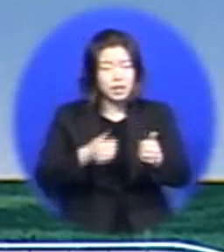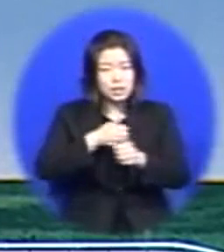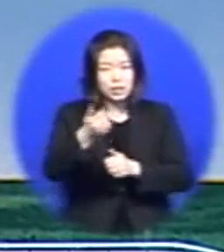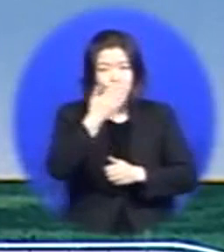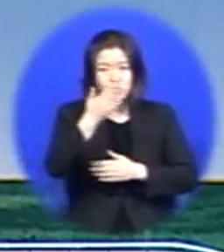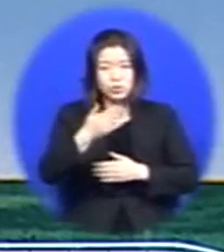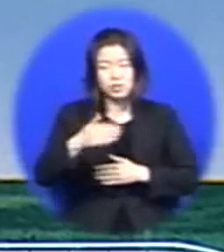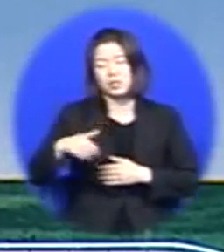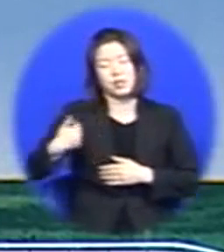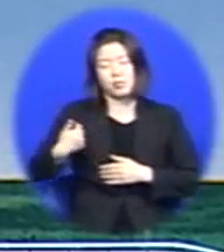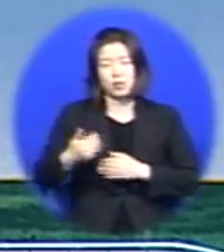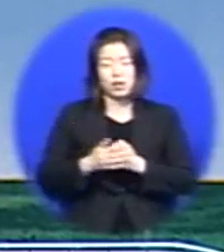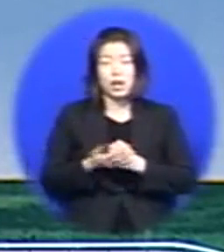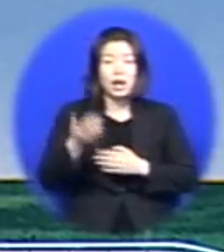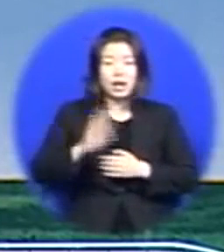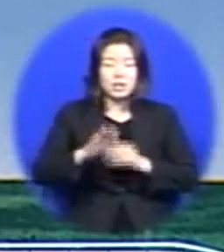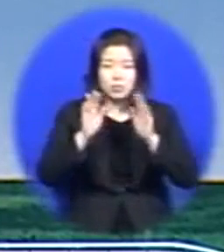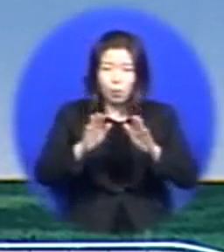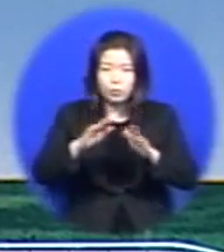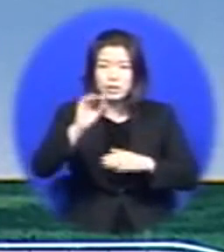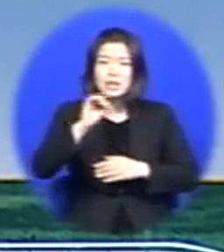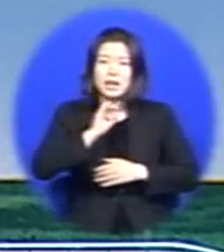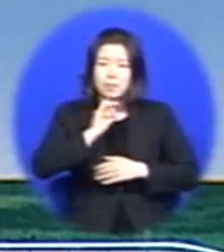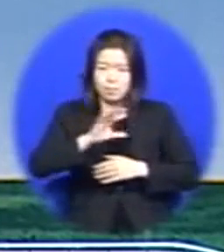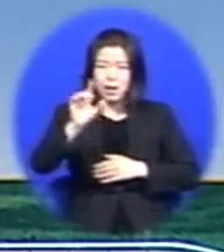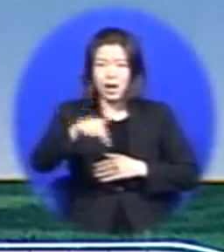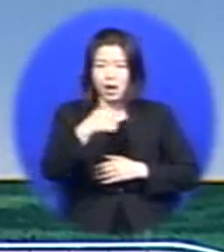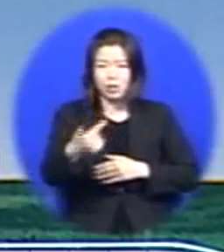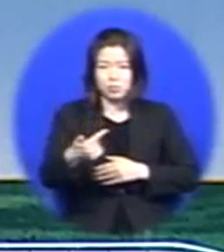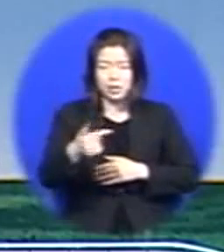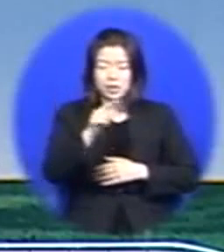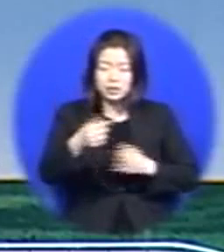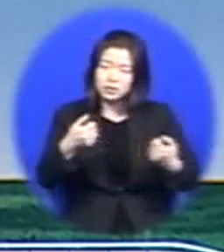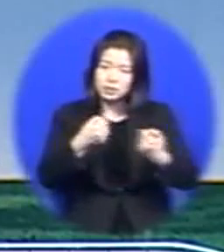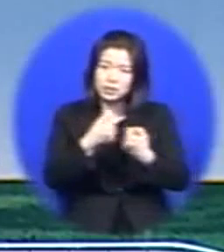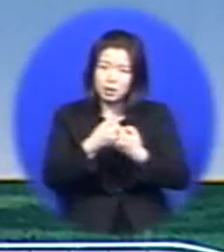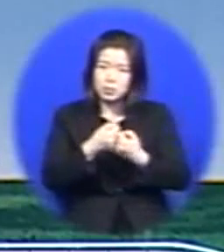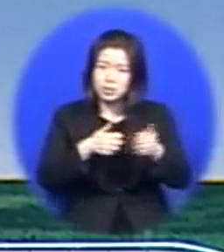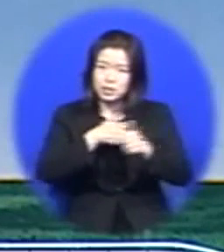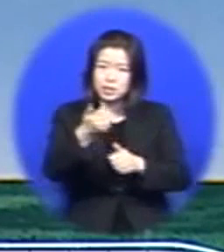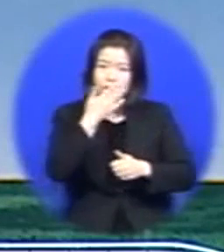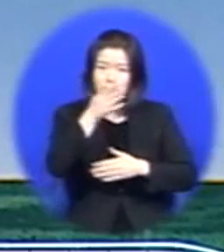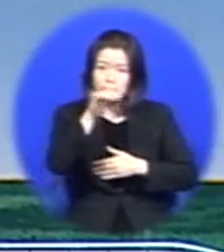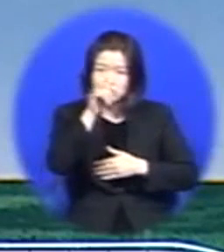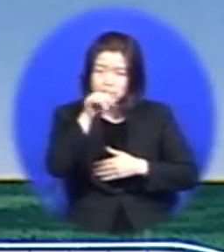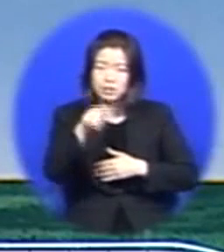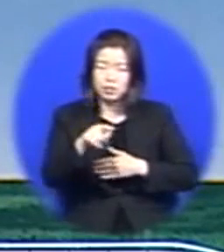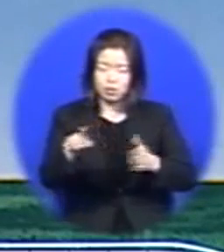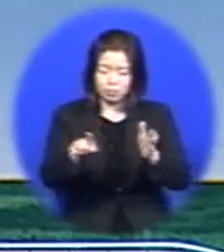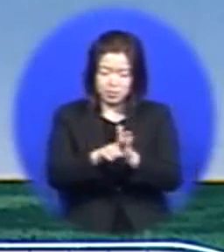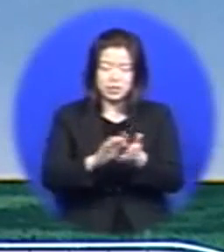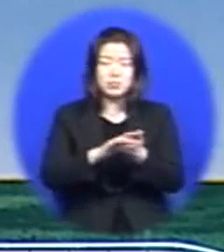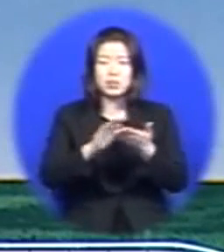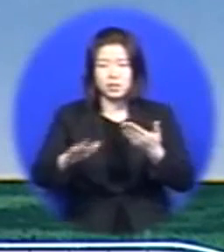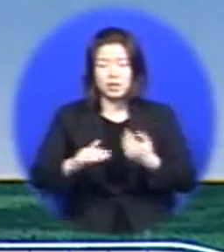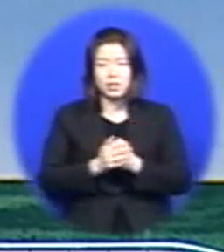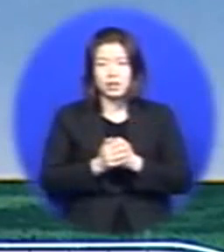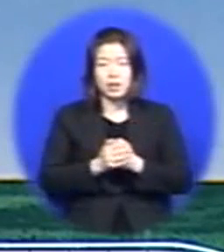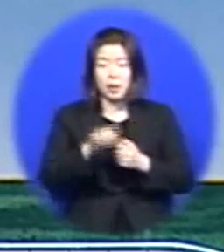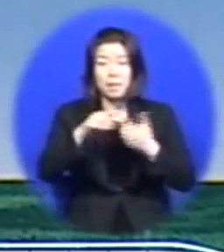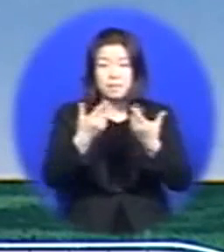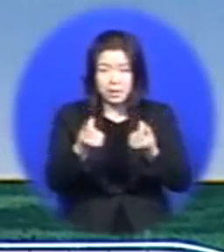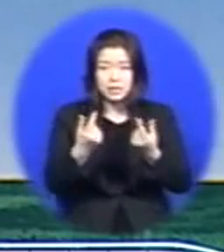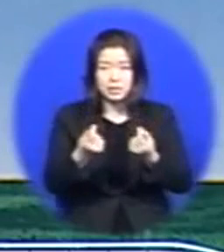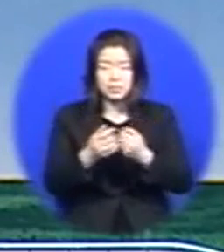모릅니다. 그러나 오늘 딱 하루 동안은 그 싸움에서 이길 수 있을 것이라고 믿습니다.